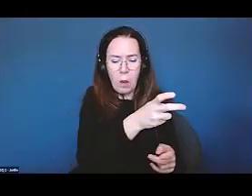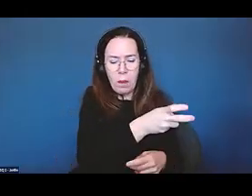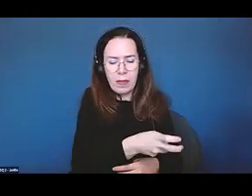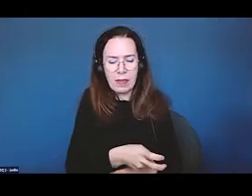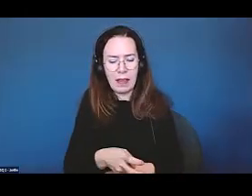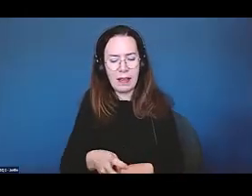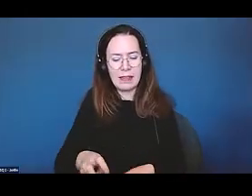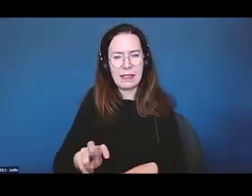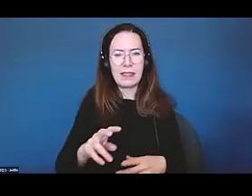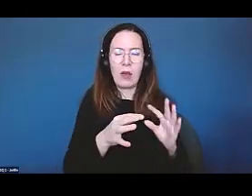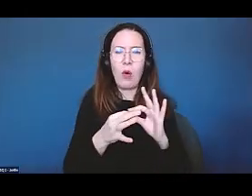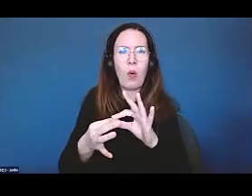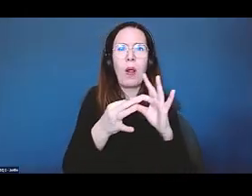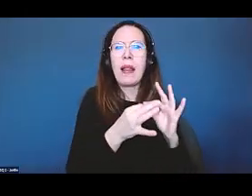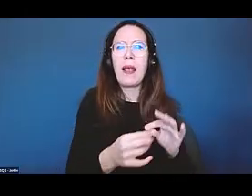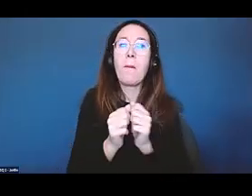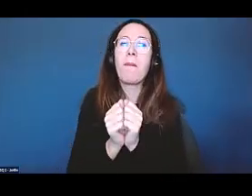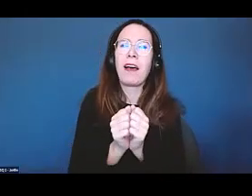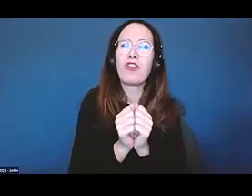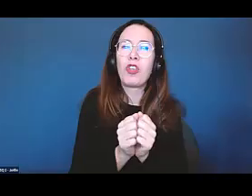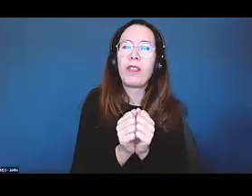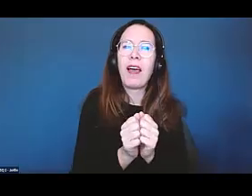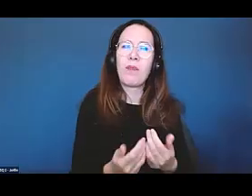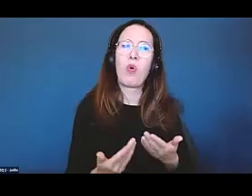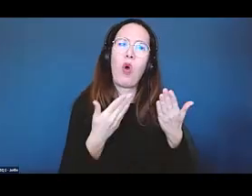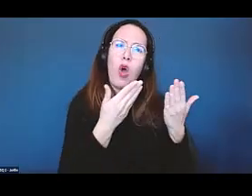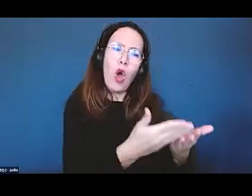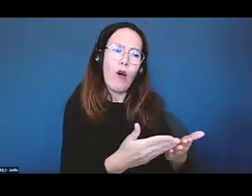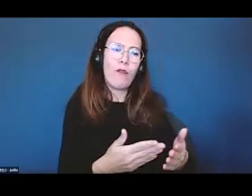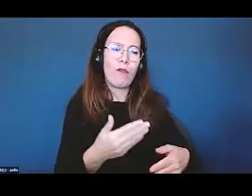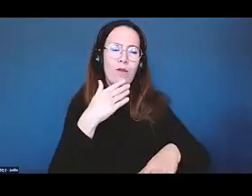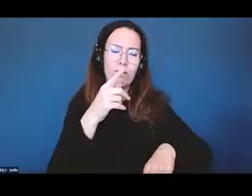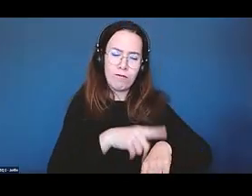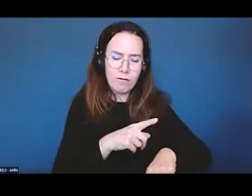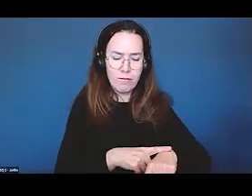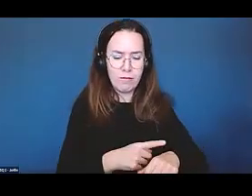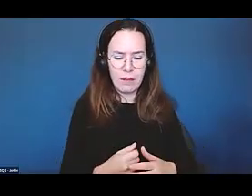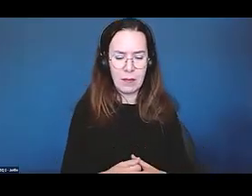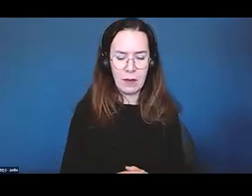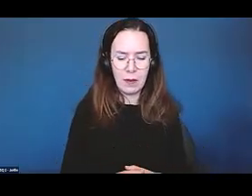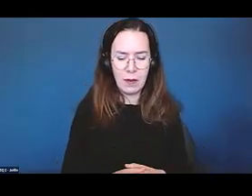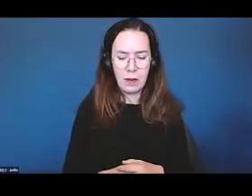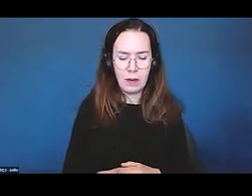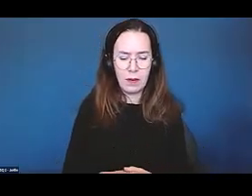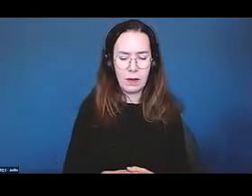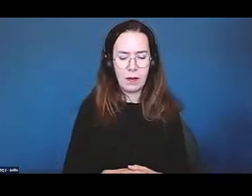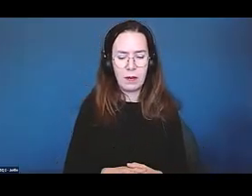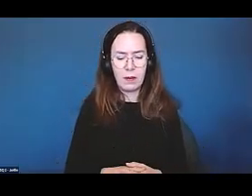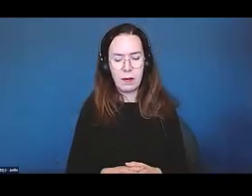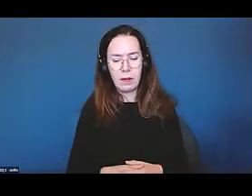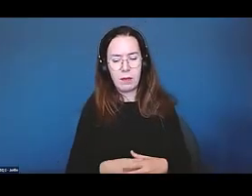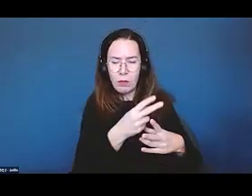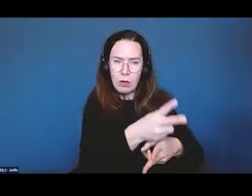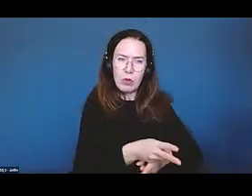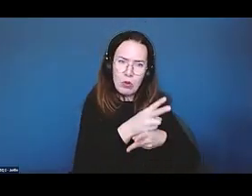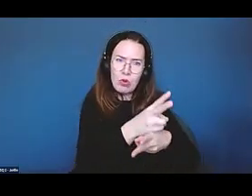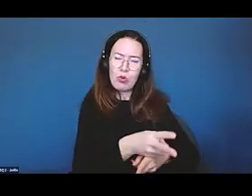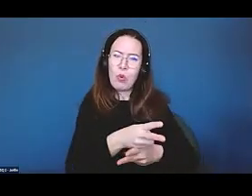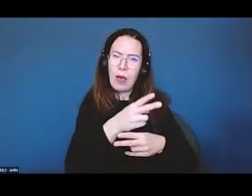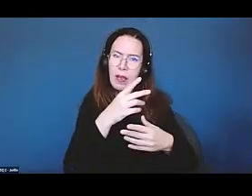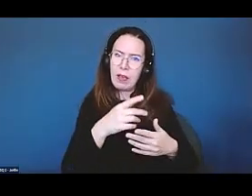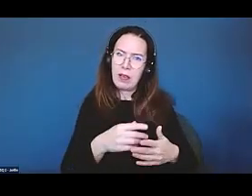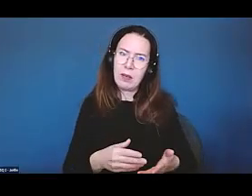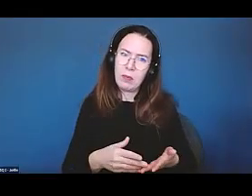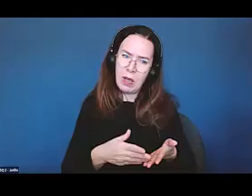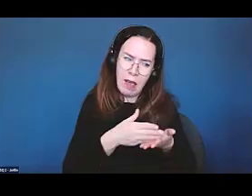de transition. Nous travaillons avec nos partenaires pour leur offrir des opportunités pour planifier des soins